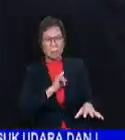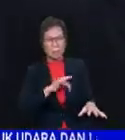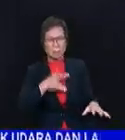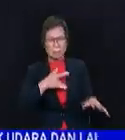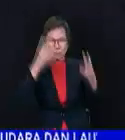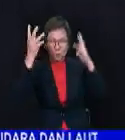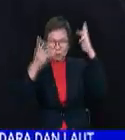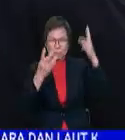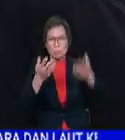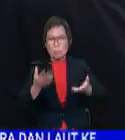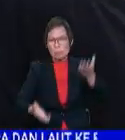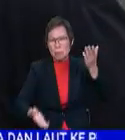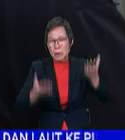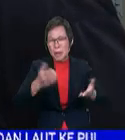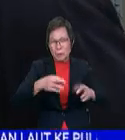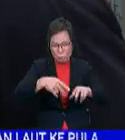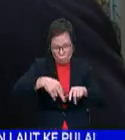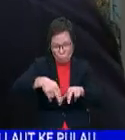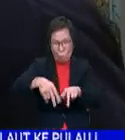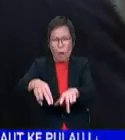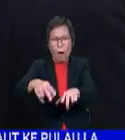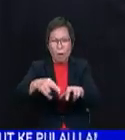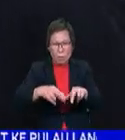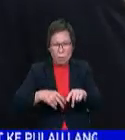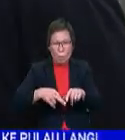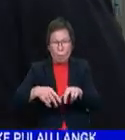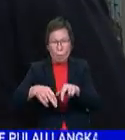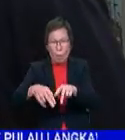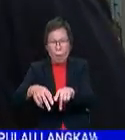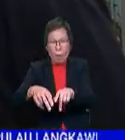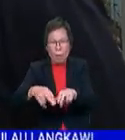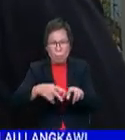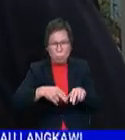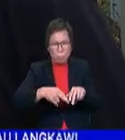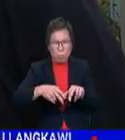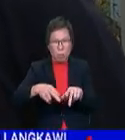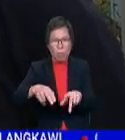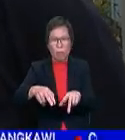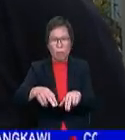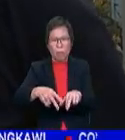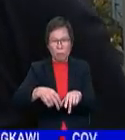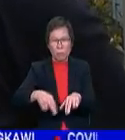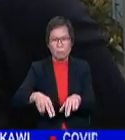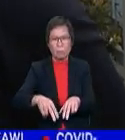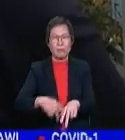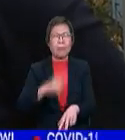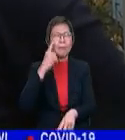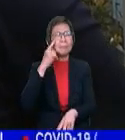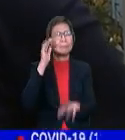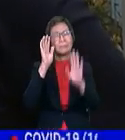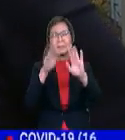risau lah. Jadi mungkin orang yang berjalan kaki melalui tu, so dia orang mungkin dia orang dah terambil sambil lewa.